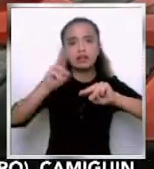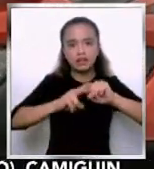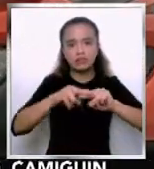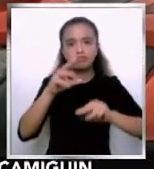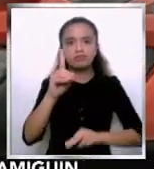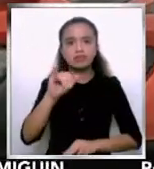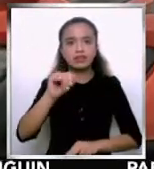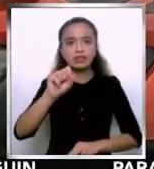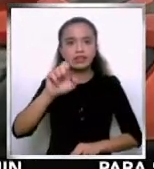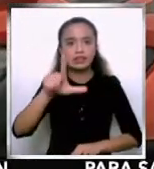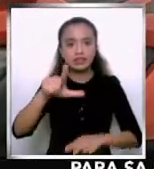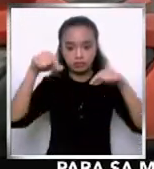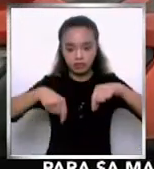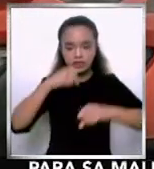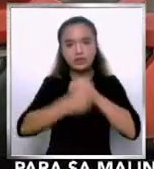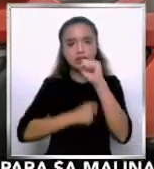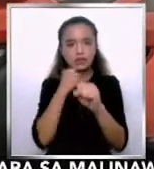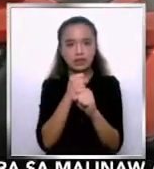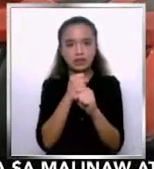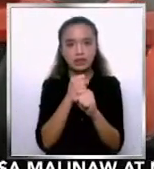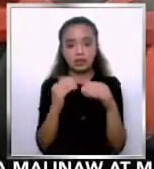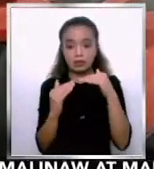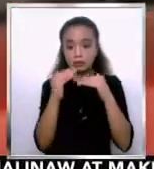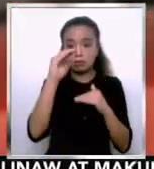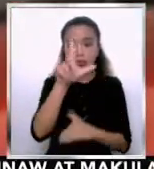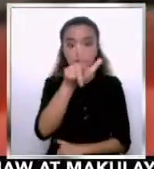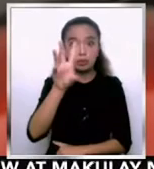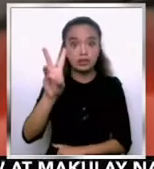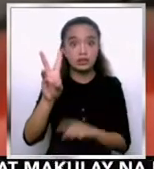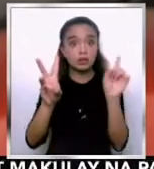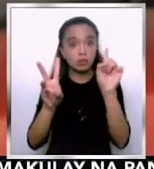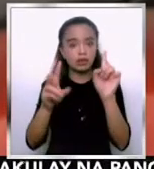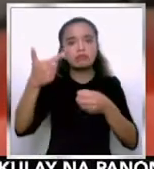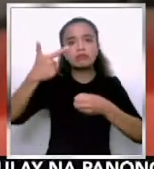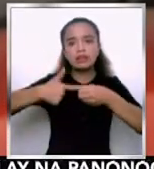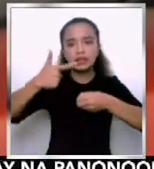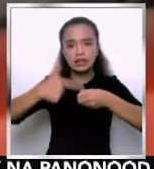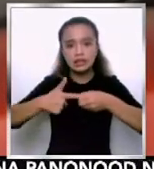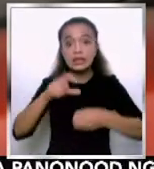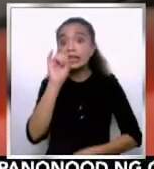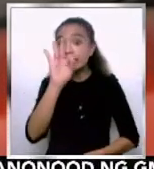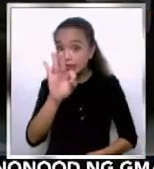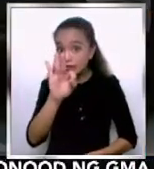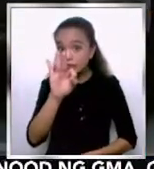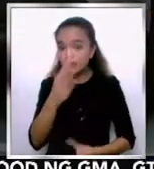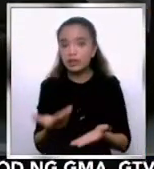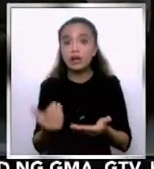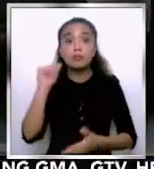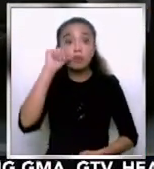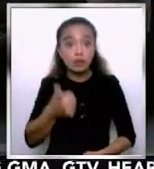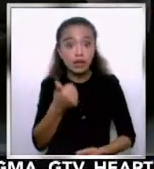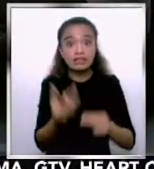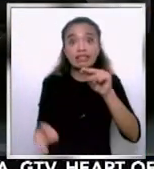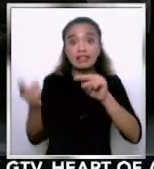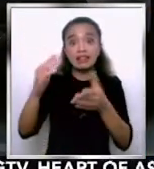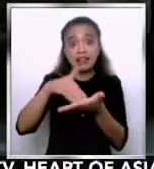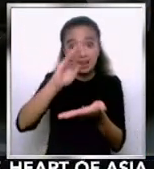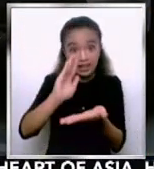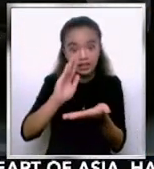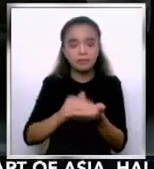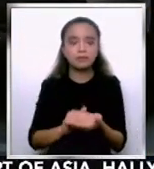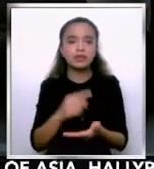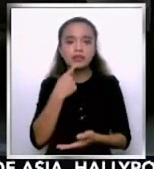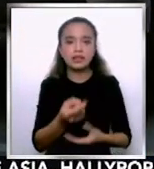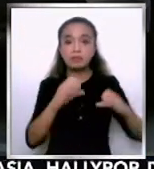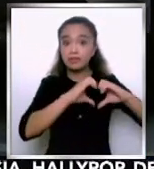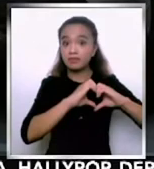taon at lampas 26 pesos naman ang gasolina. Kapag tumaas na ang presyo bukas, sa taya ng GMA News Research,